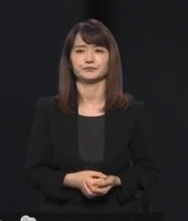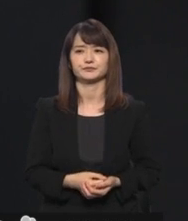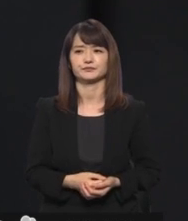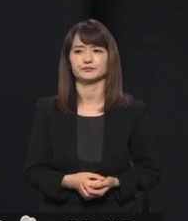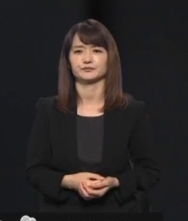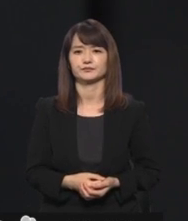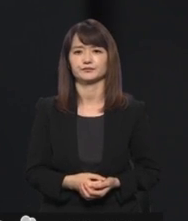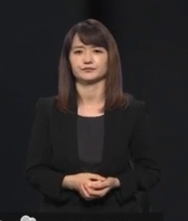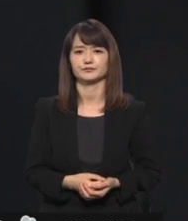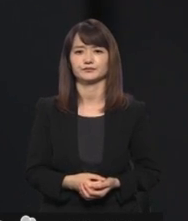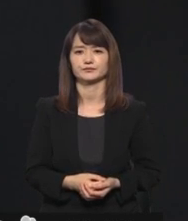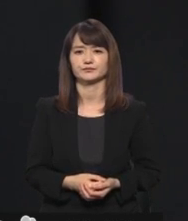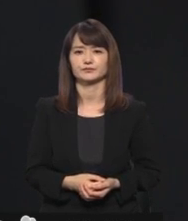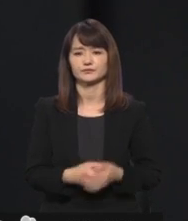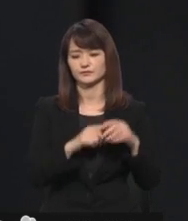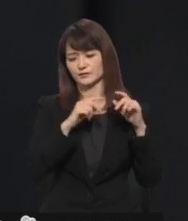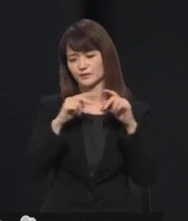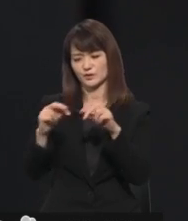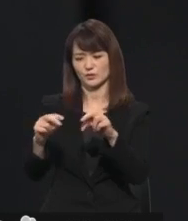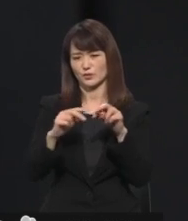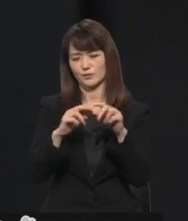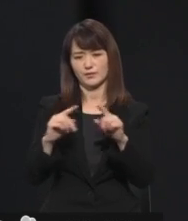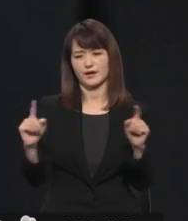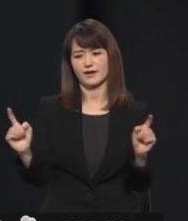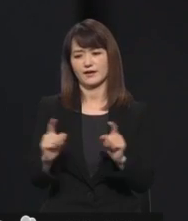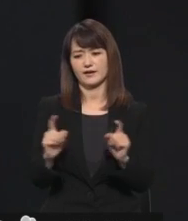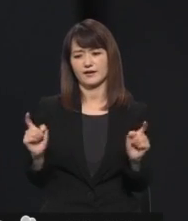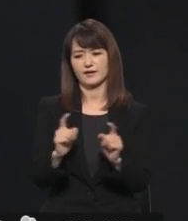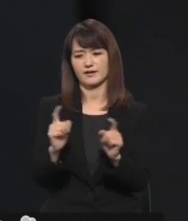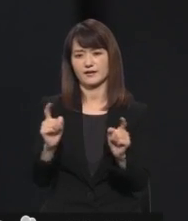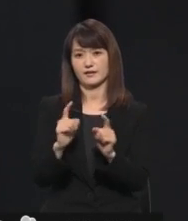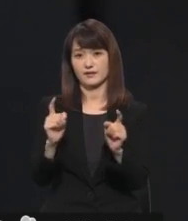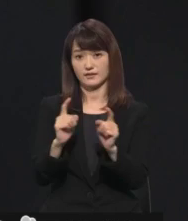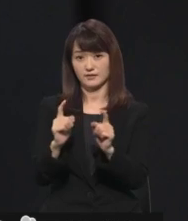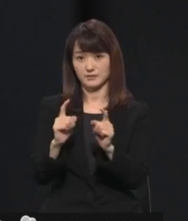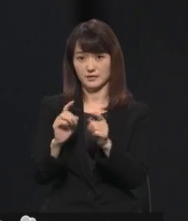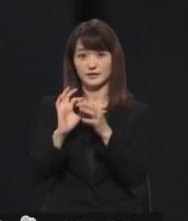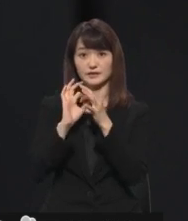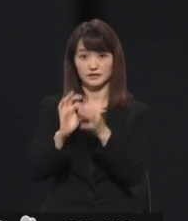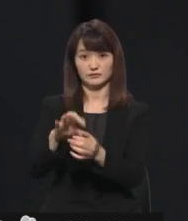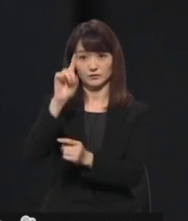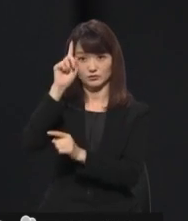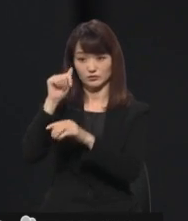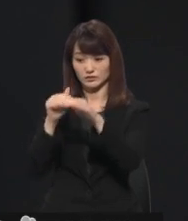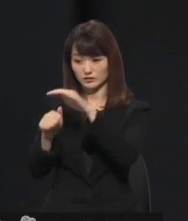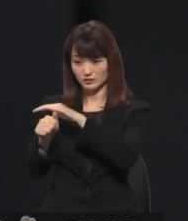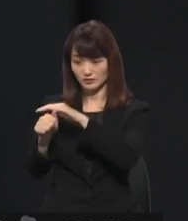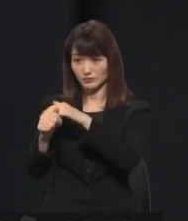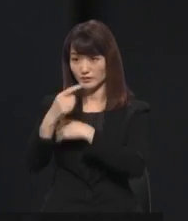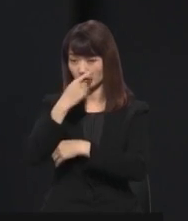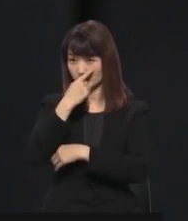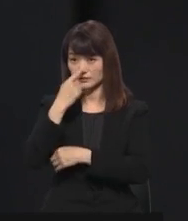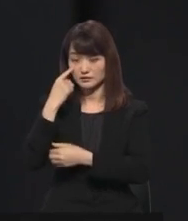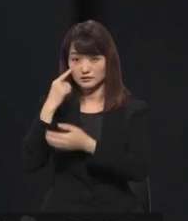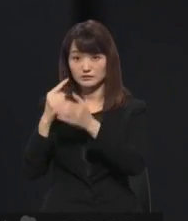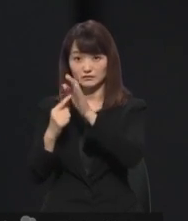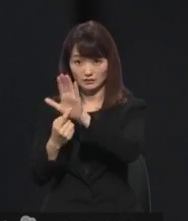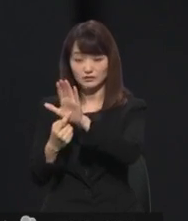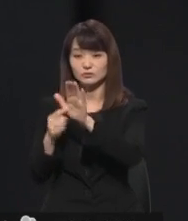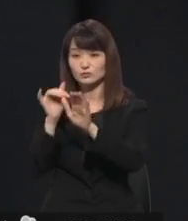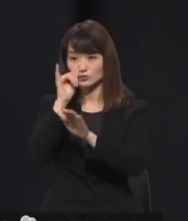공부하기 제가 지속되면 은 저는 미주 속대 밝힐 수도 있을 것 같아요 본인은 어쨌든 그걸 풍부하고 저는 의도는 없었고